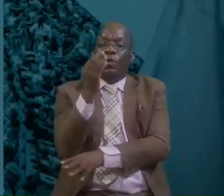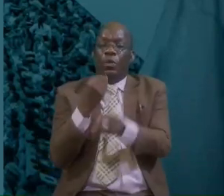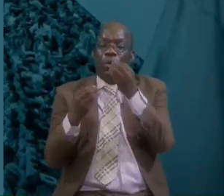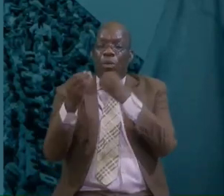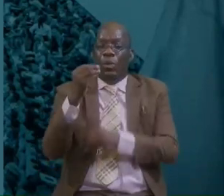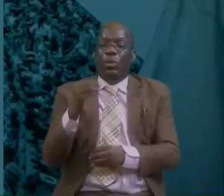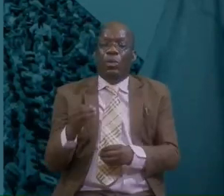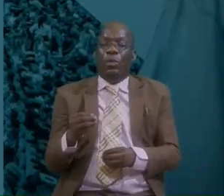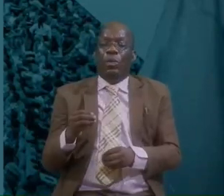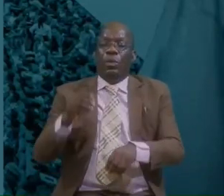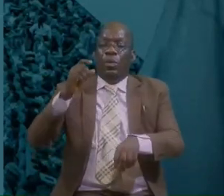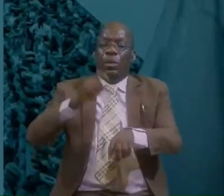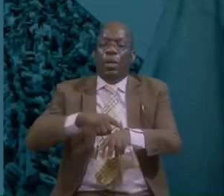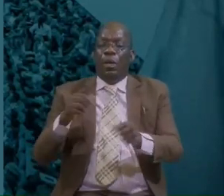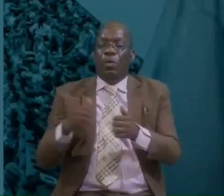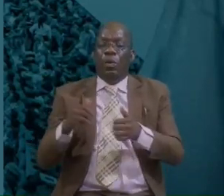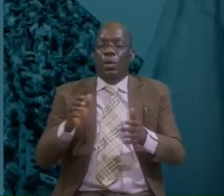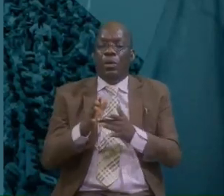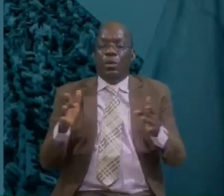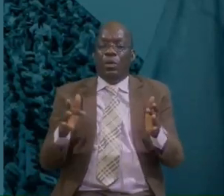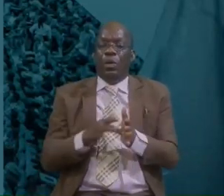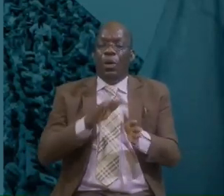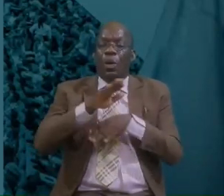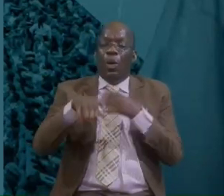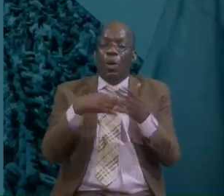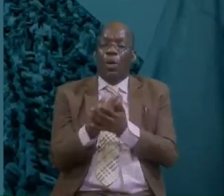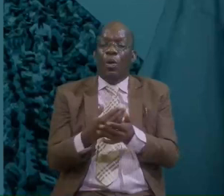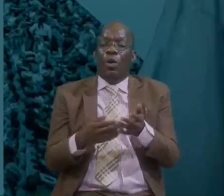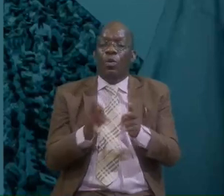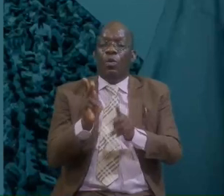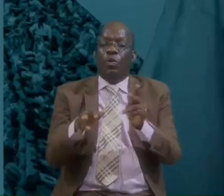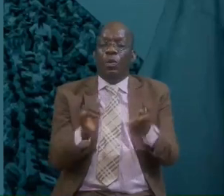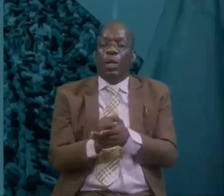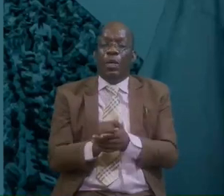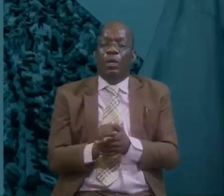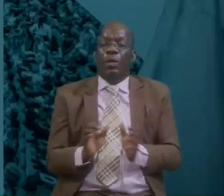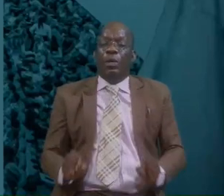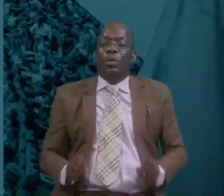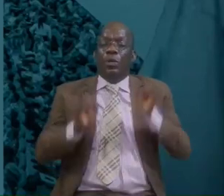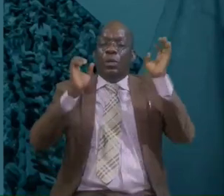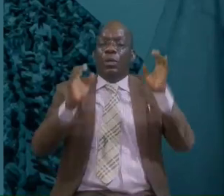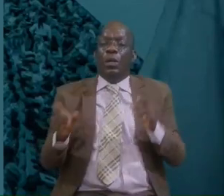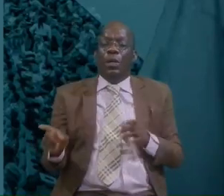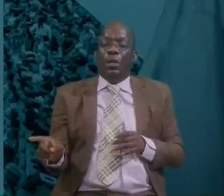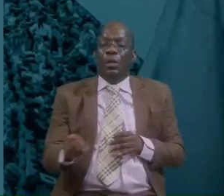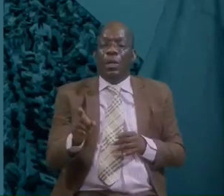ceux qui ont donné leur vie à Christ,